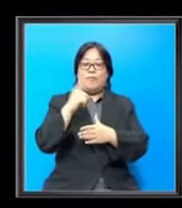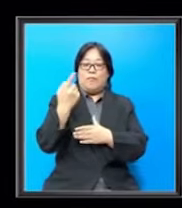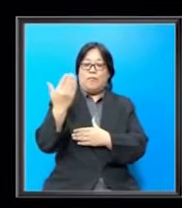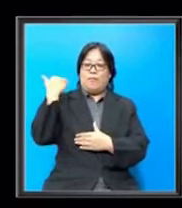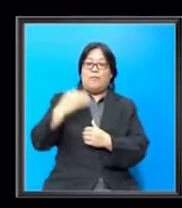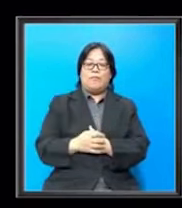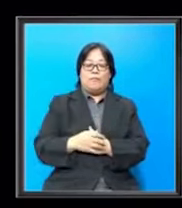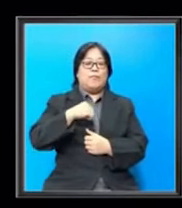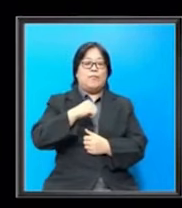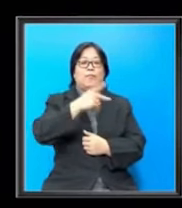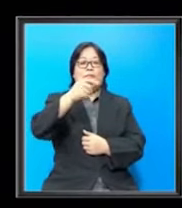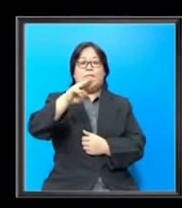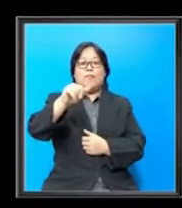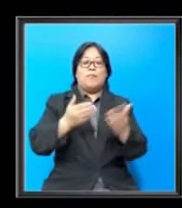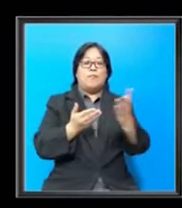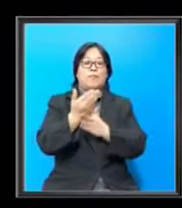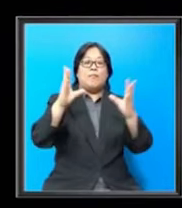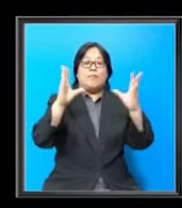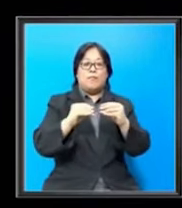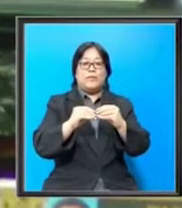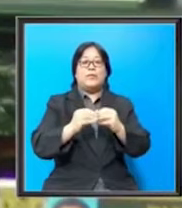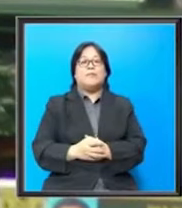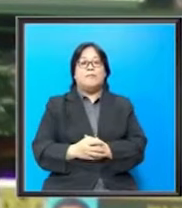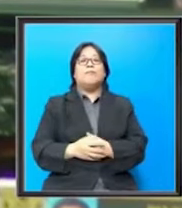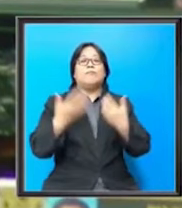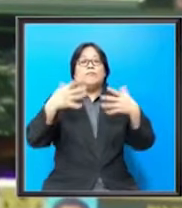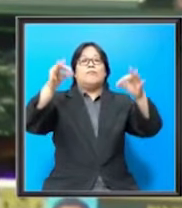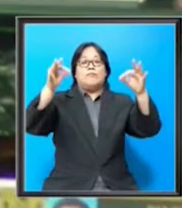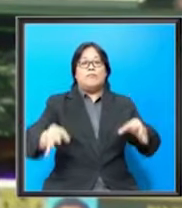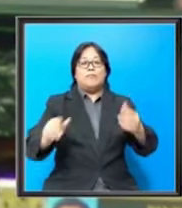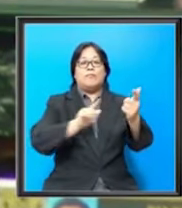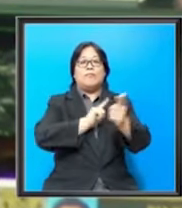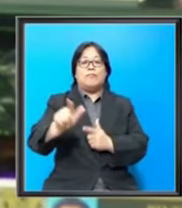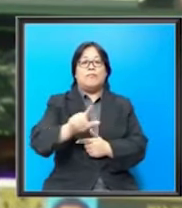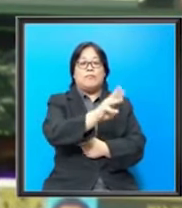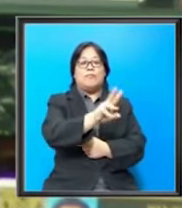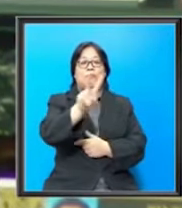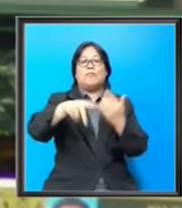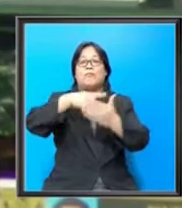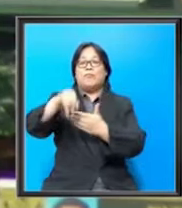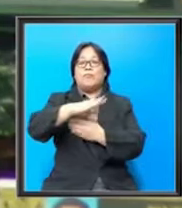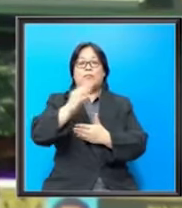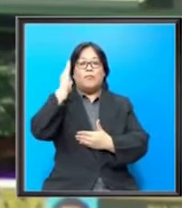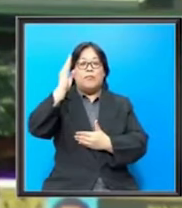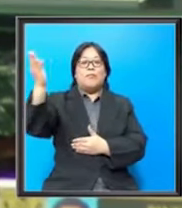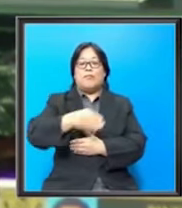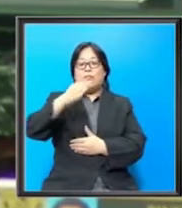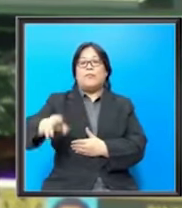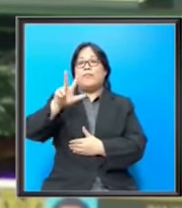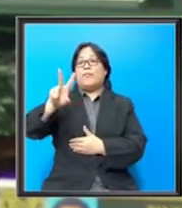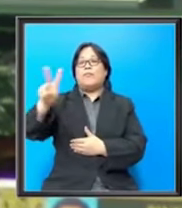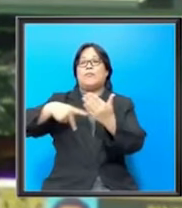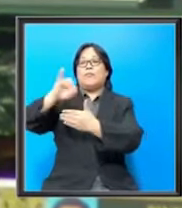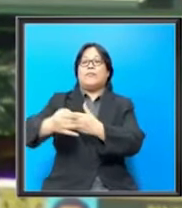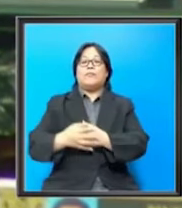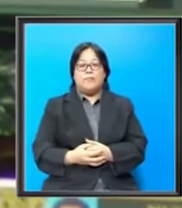Jadi saya ingin mencadangkan kepada kerajaan bahawa kerajaan negeri Sabah berhasrat untuk